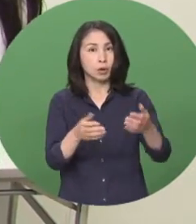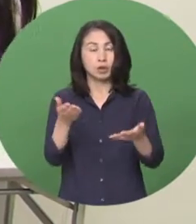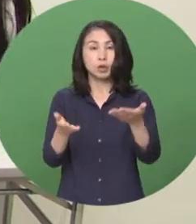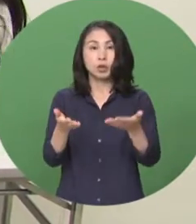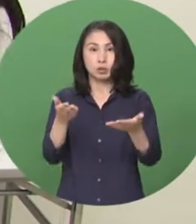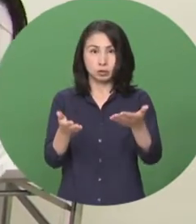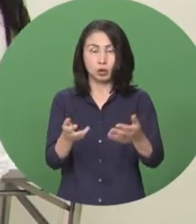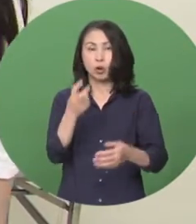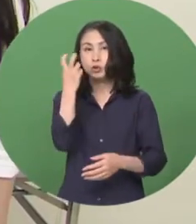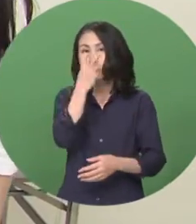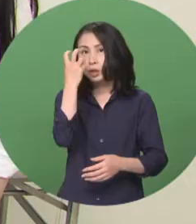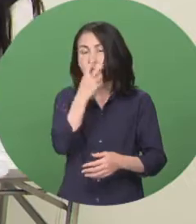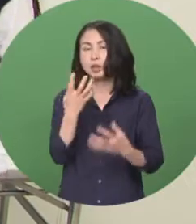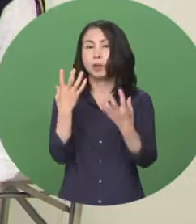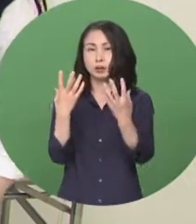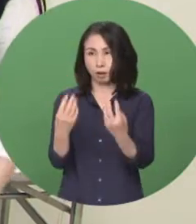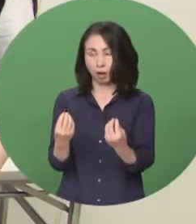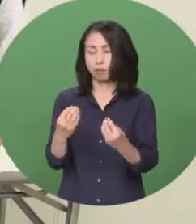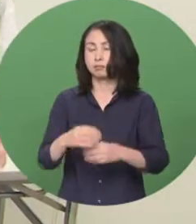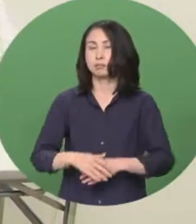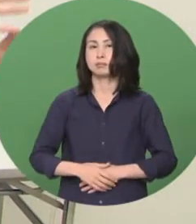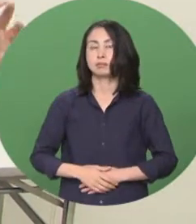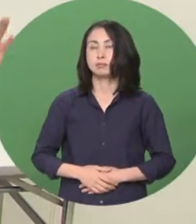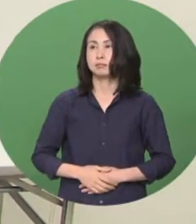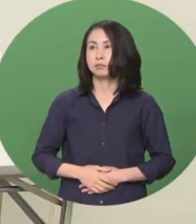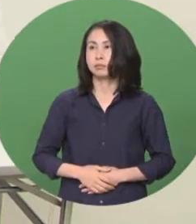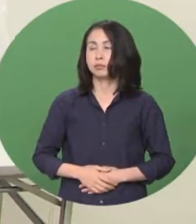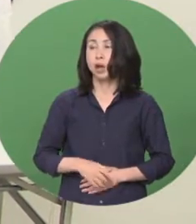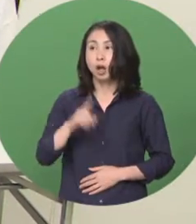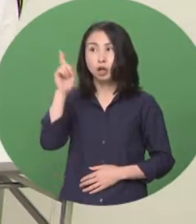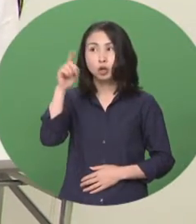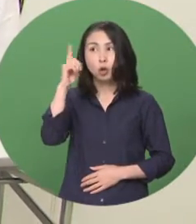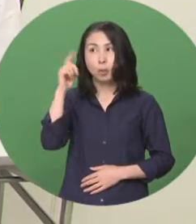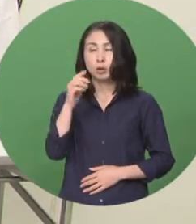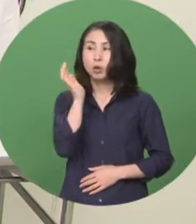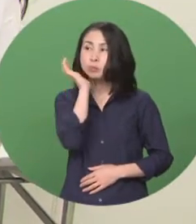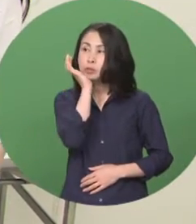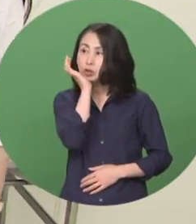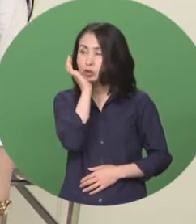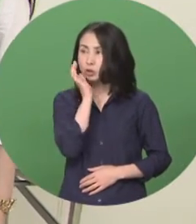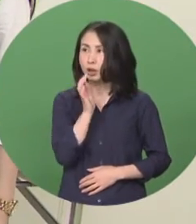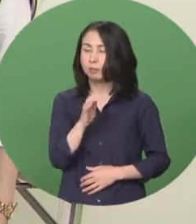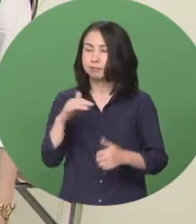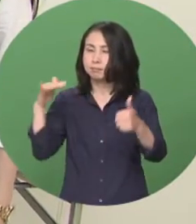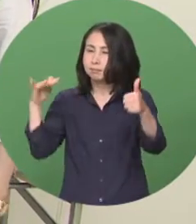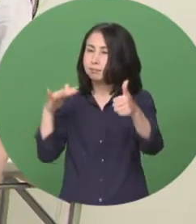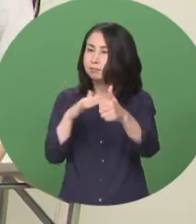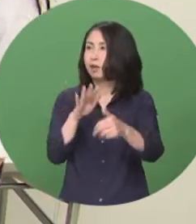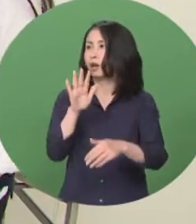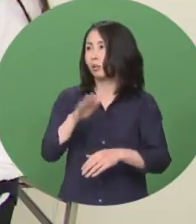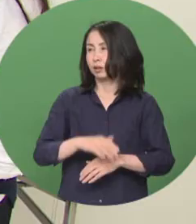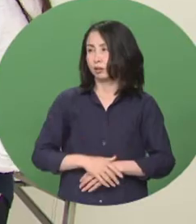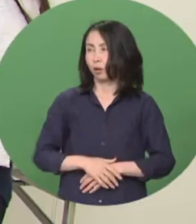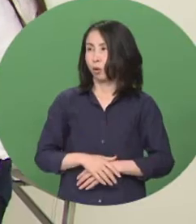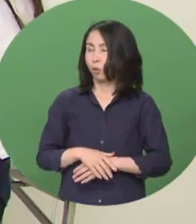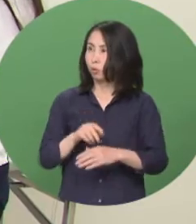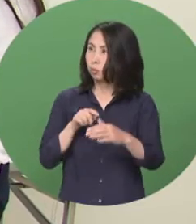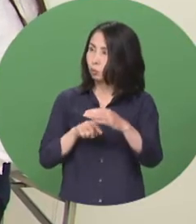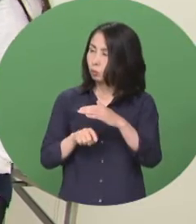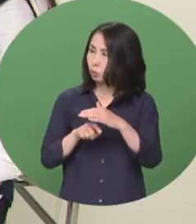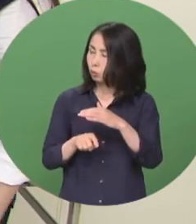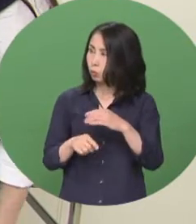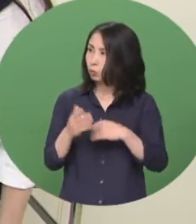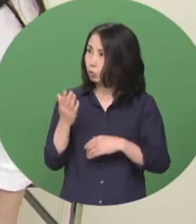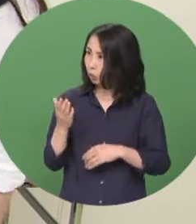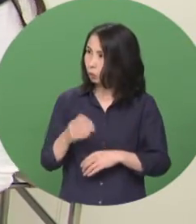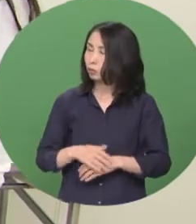る菌水調査をしてきたんですけどもね、生駒の水が好評だったんですよ。 はい、ありがとうございます。 これって何か生駒の水